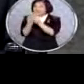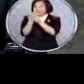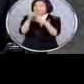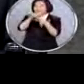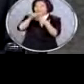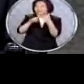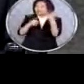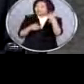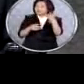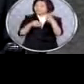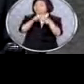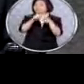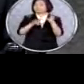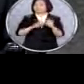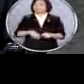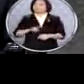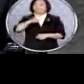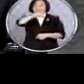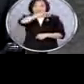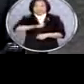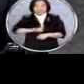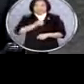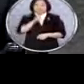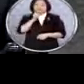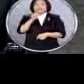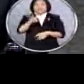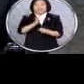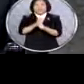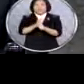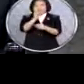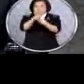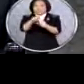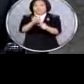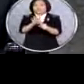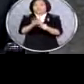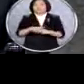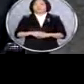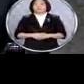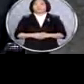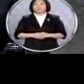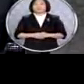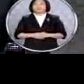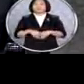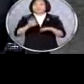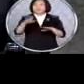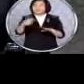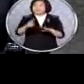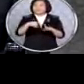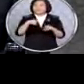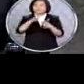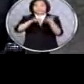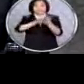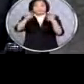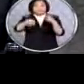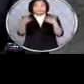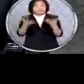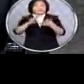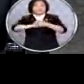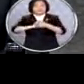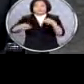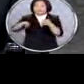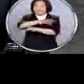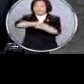创造真正台湾三生有幸。我们也应该在这些在解决这个问题当中进行产业的再